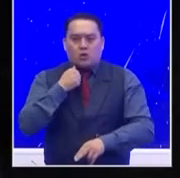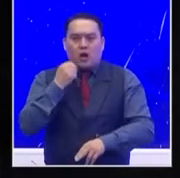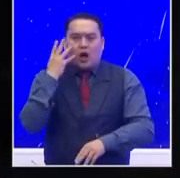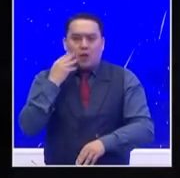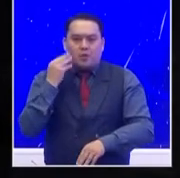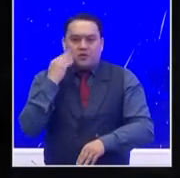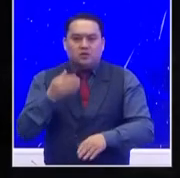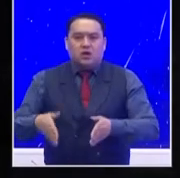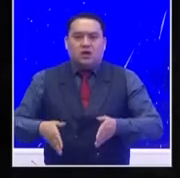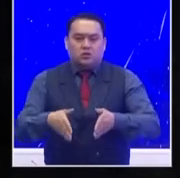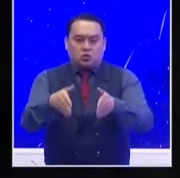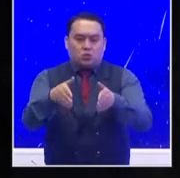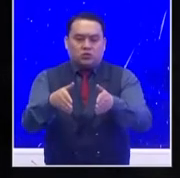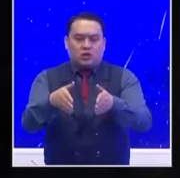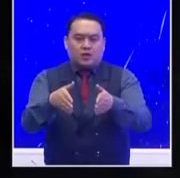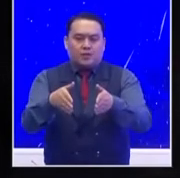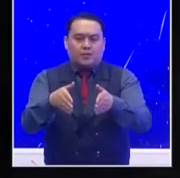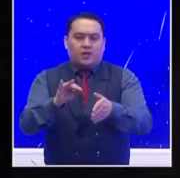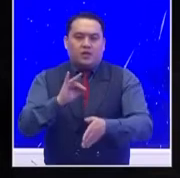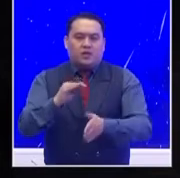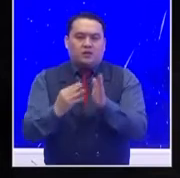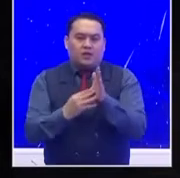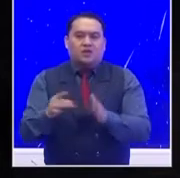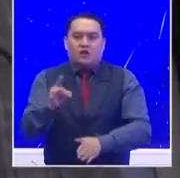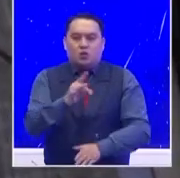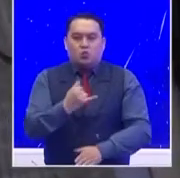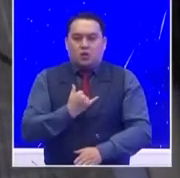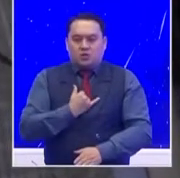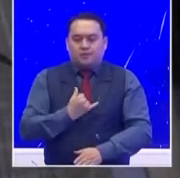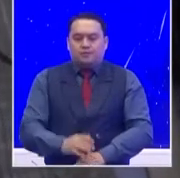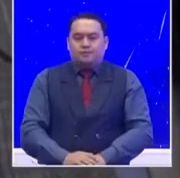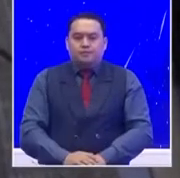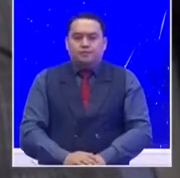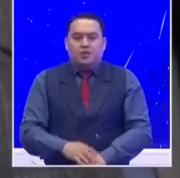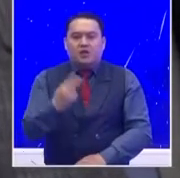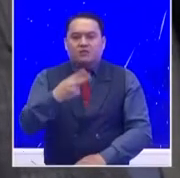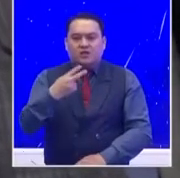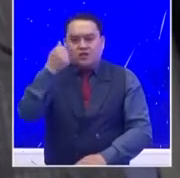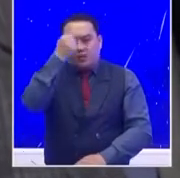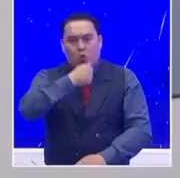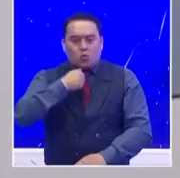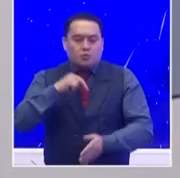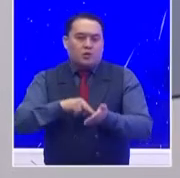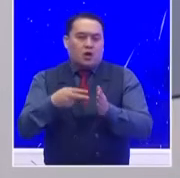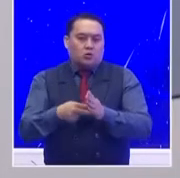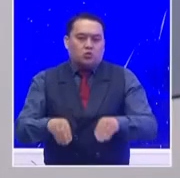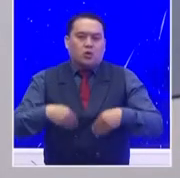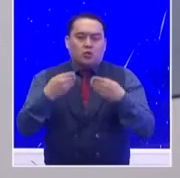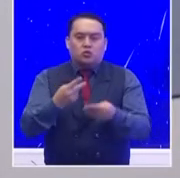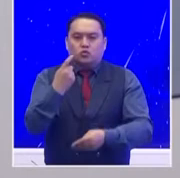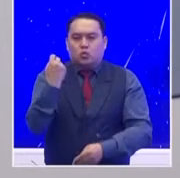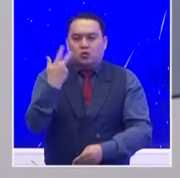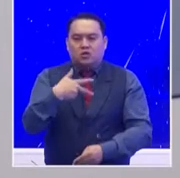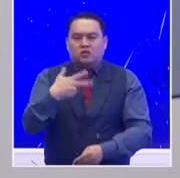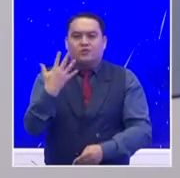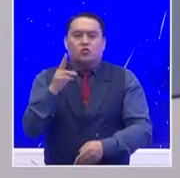алматинская трассы умотал курган вот 9 микрорайон у нас всего в 2020 власти города планируют сдать более ста тридцати